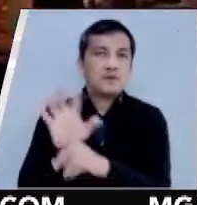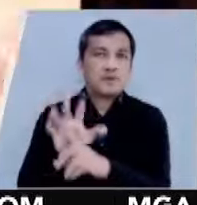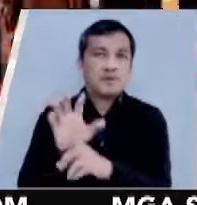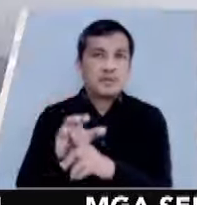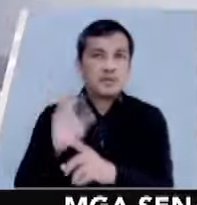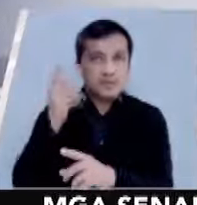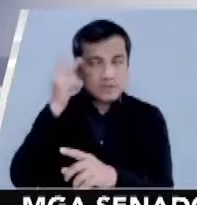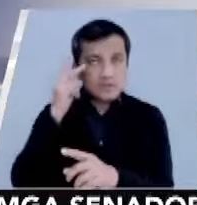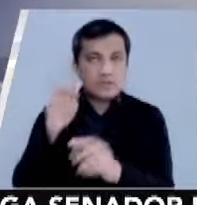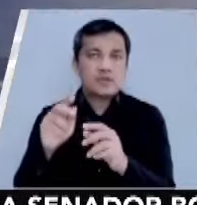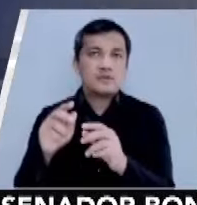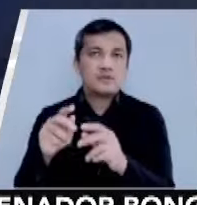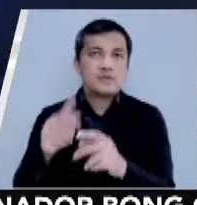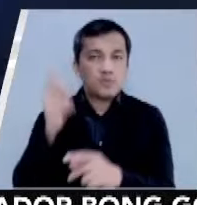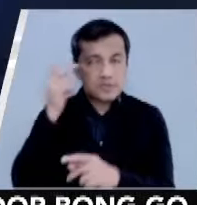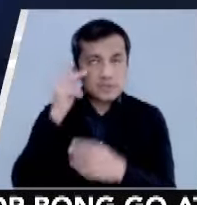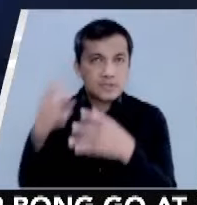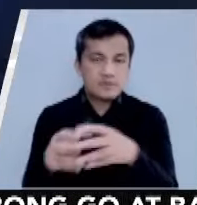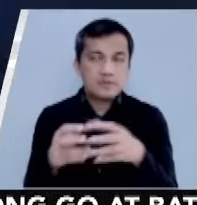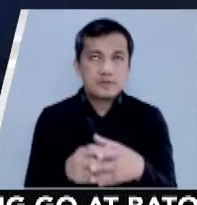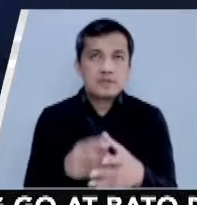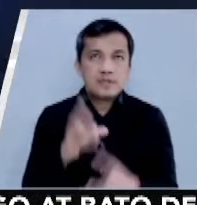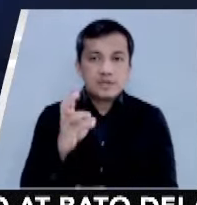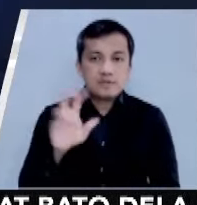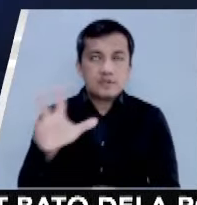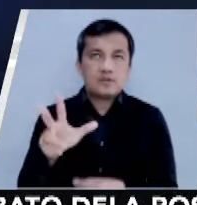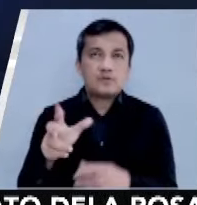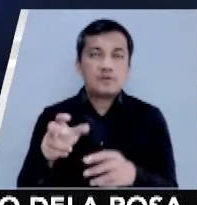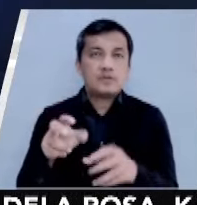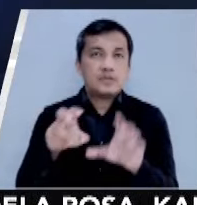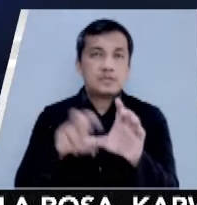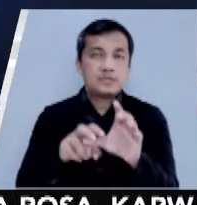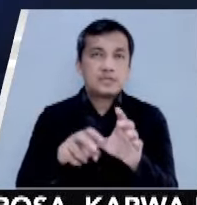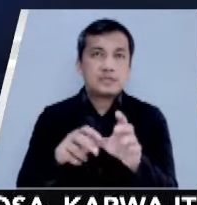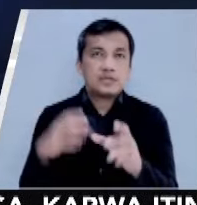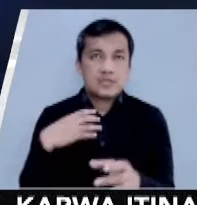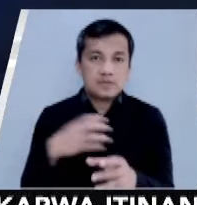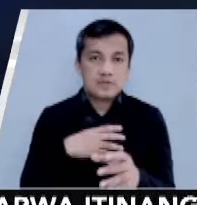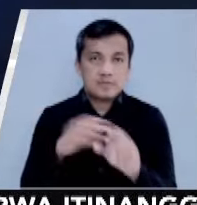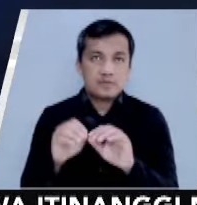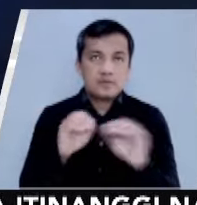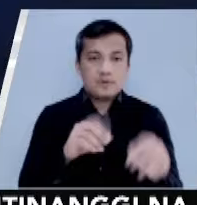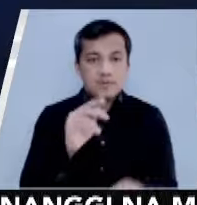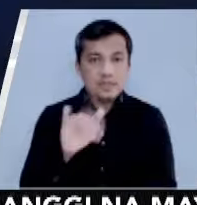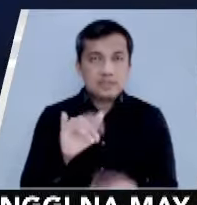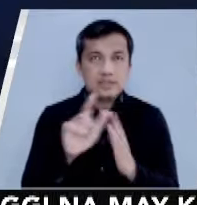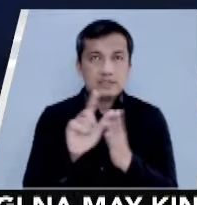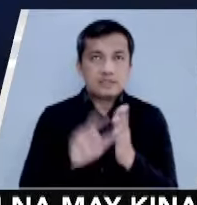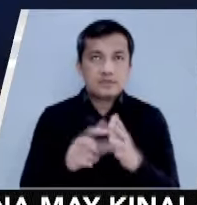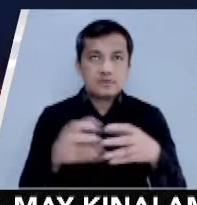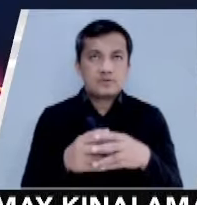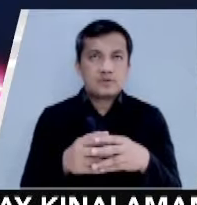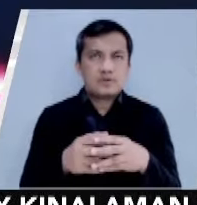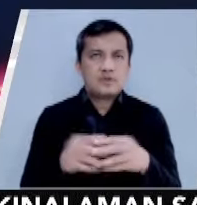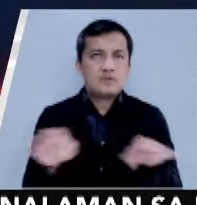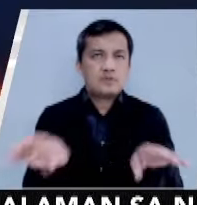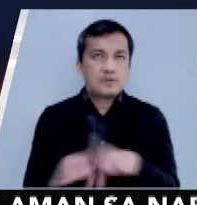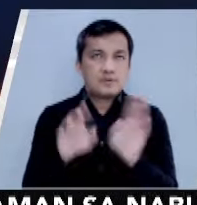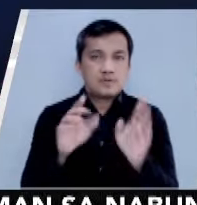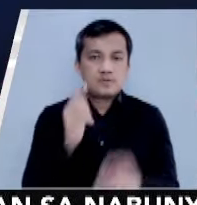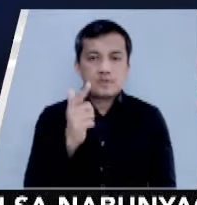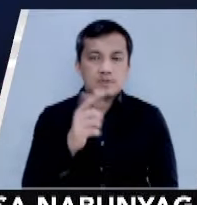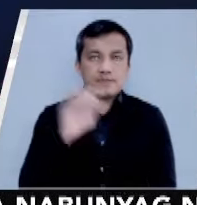party. 63 upuan kasi sa Kamara ang mapupunta sa party list groups, katumbas ng 20% ng